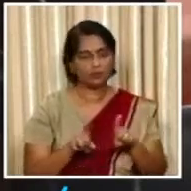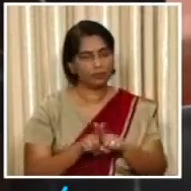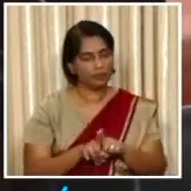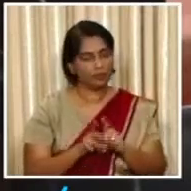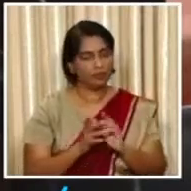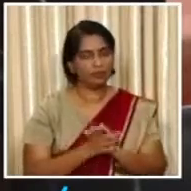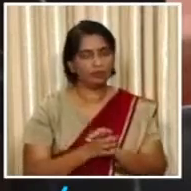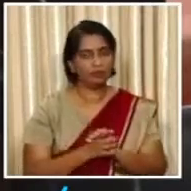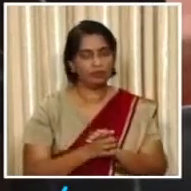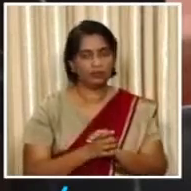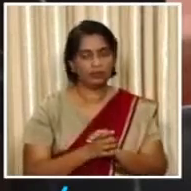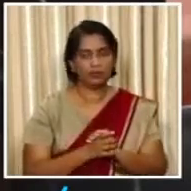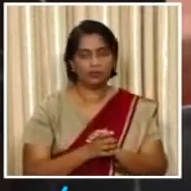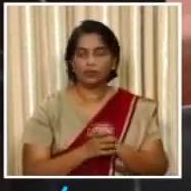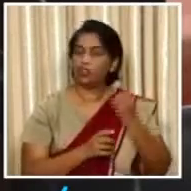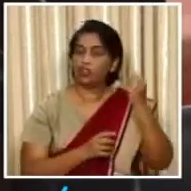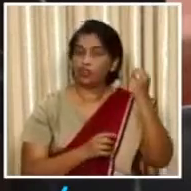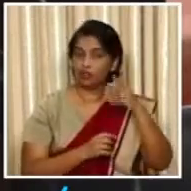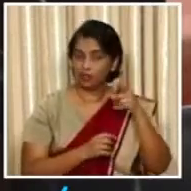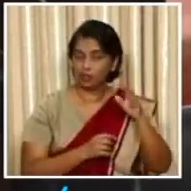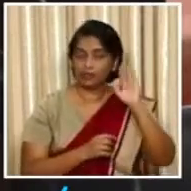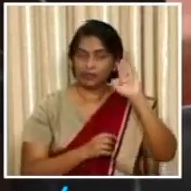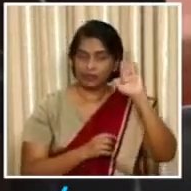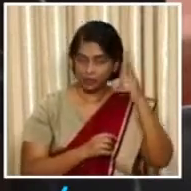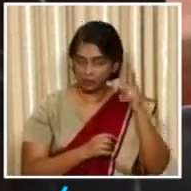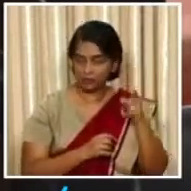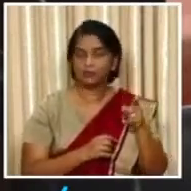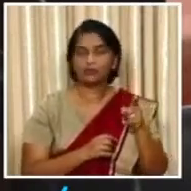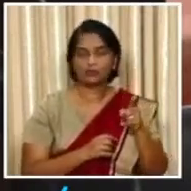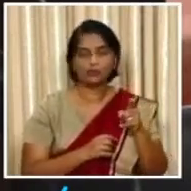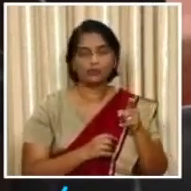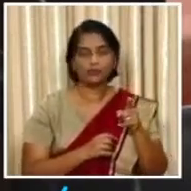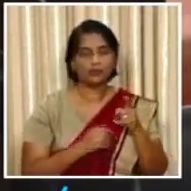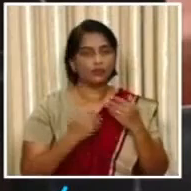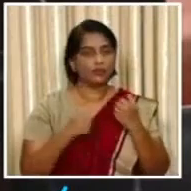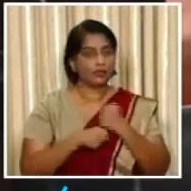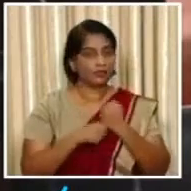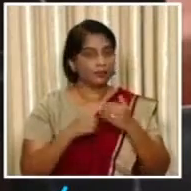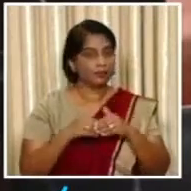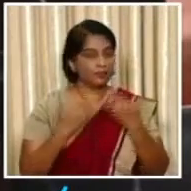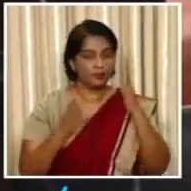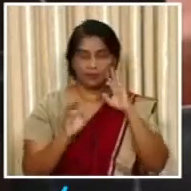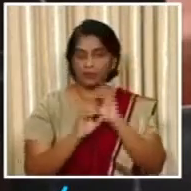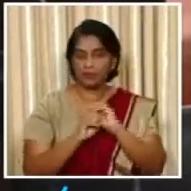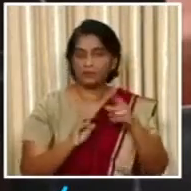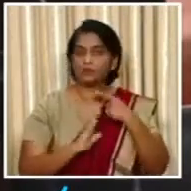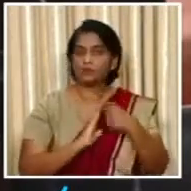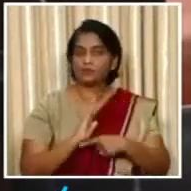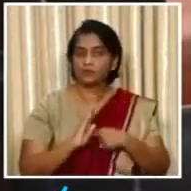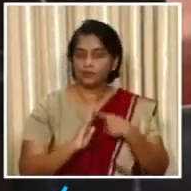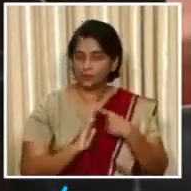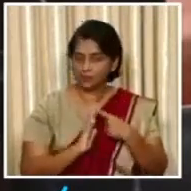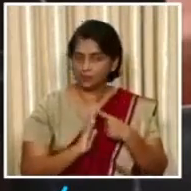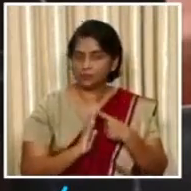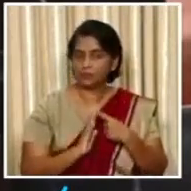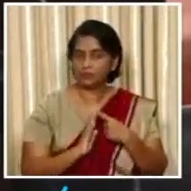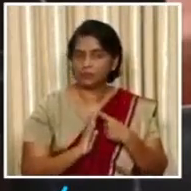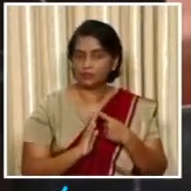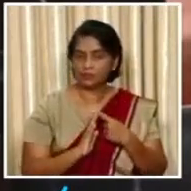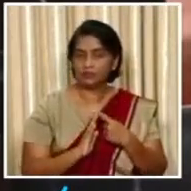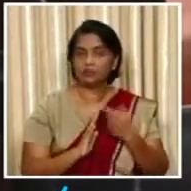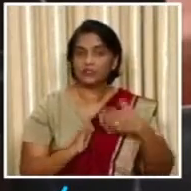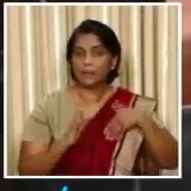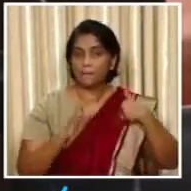22/10/2014 கொண்ட அதிவிசேட வர்த்தகமானி அறிவித்தலில் பிரசுரிக்கப்பட்ட இலங்கை அதிபர் சேவை பிரமாண குறிப்பில் விதிக்கப்பட்டுள்ள